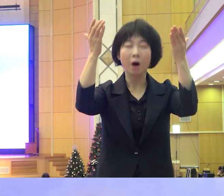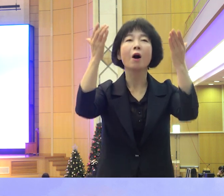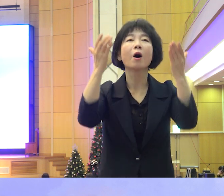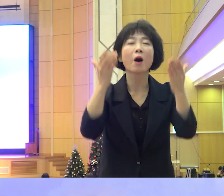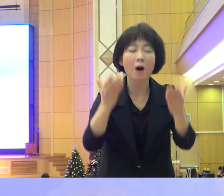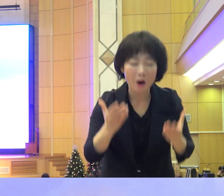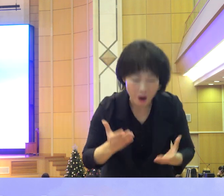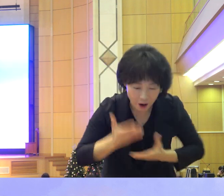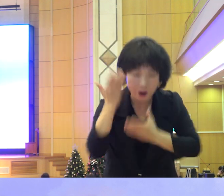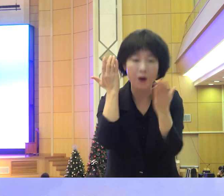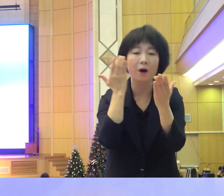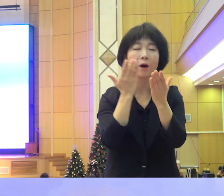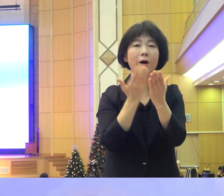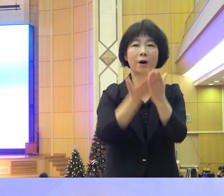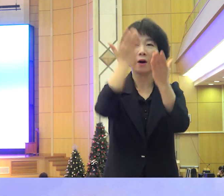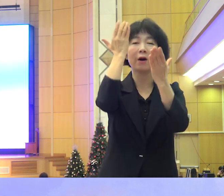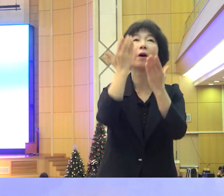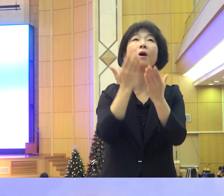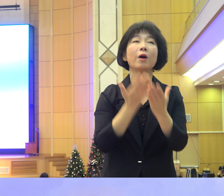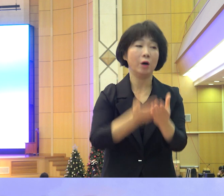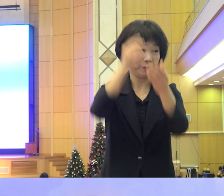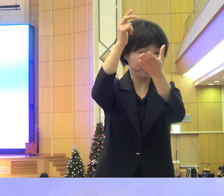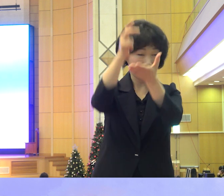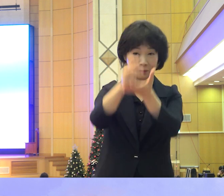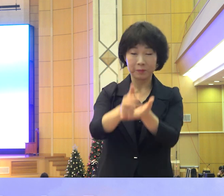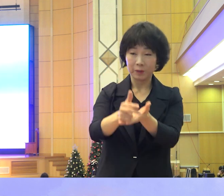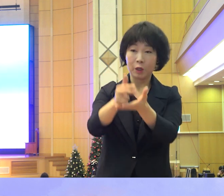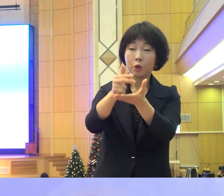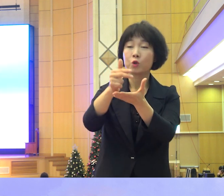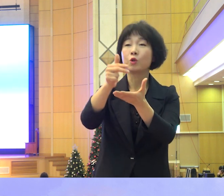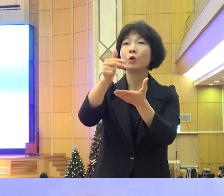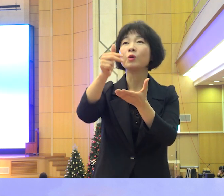다스리소. 주님을 찬양하오니